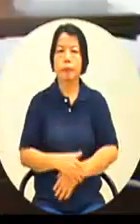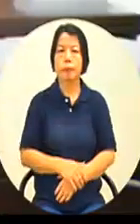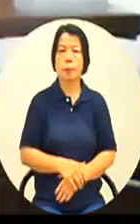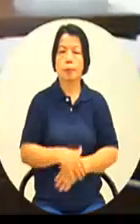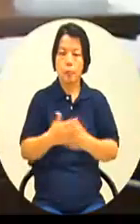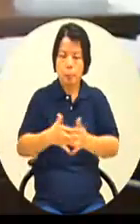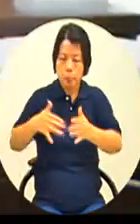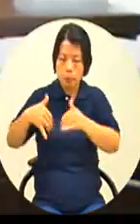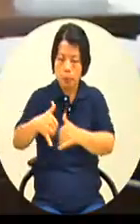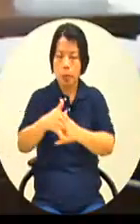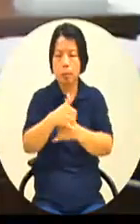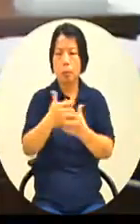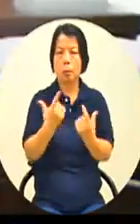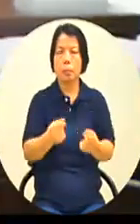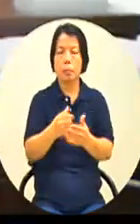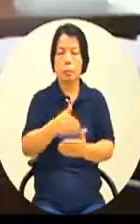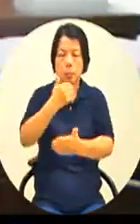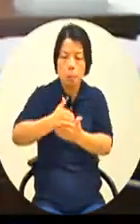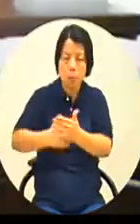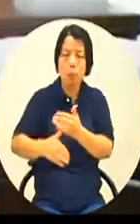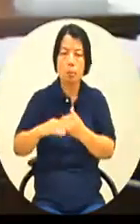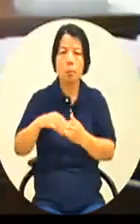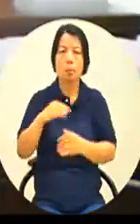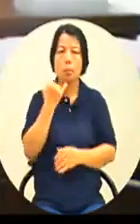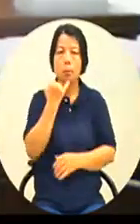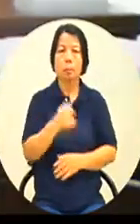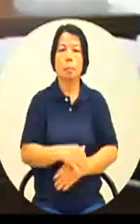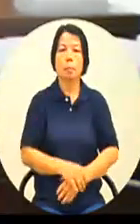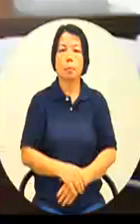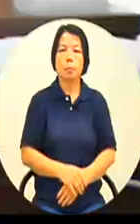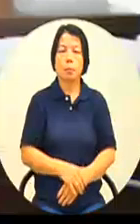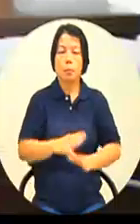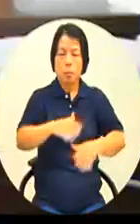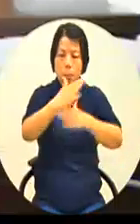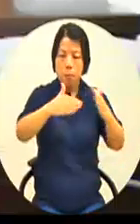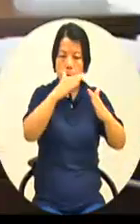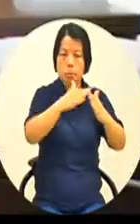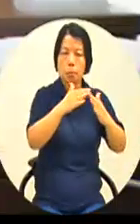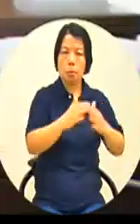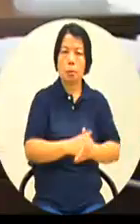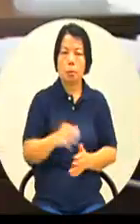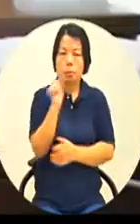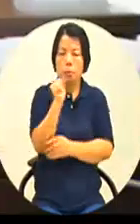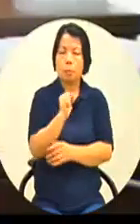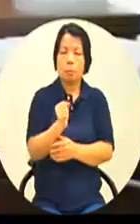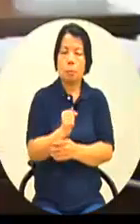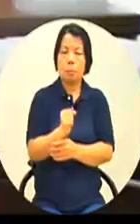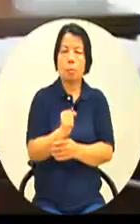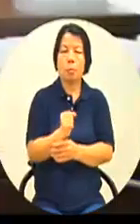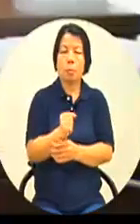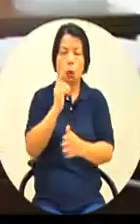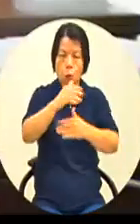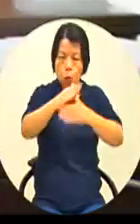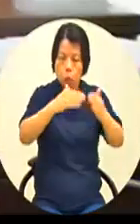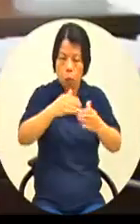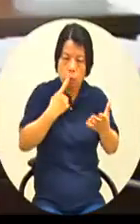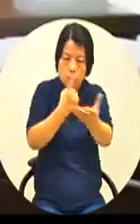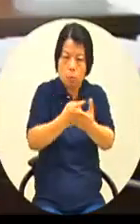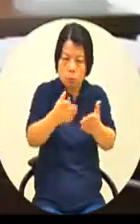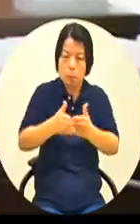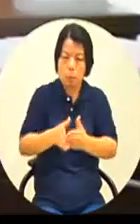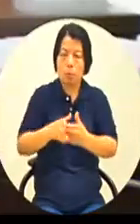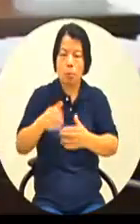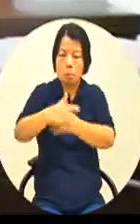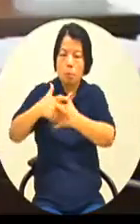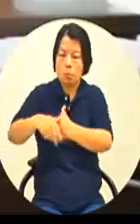怨也要降到最低最低，好，然后呢，学校不能缺席，卫生的机关团体不能